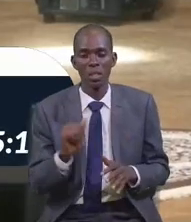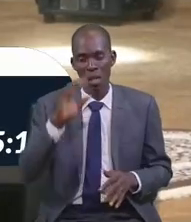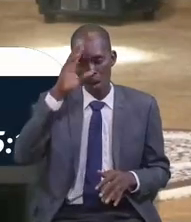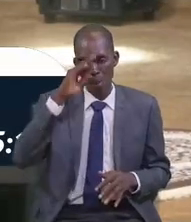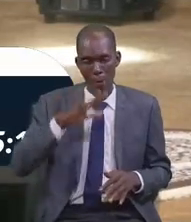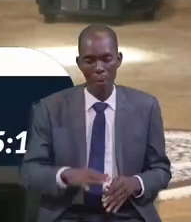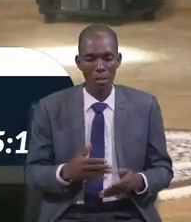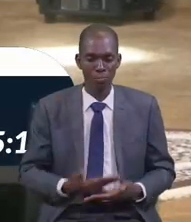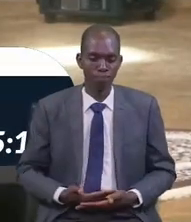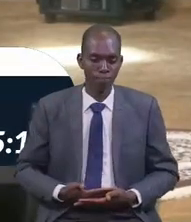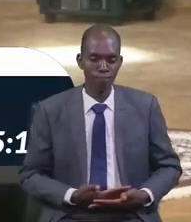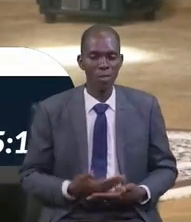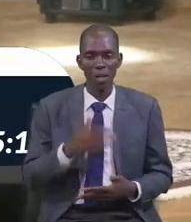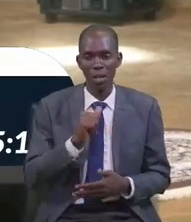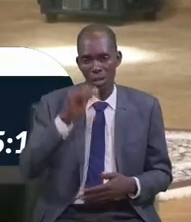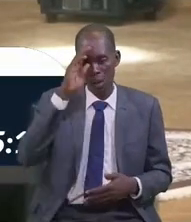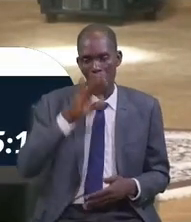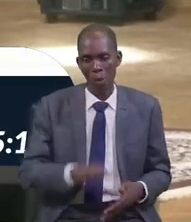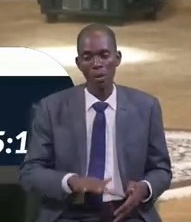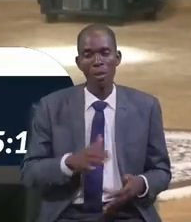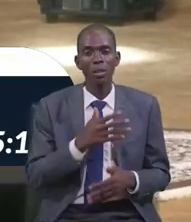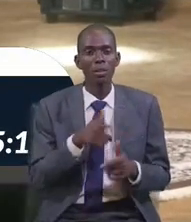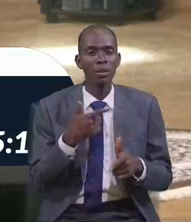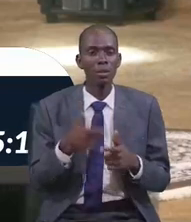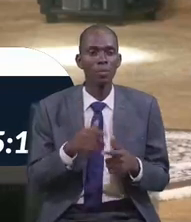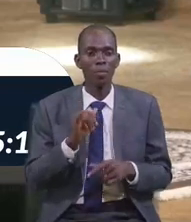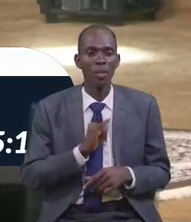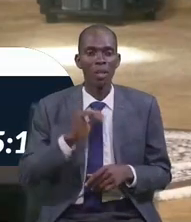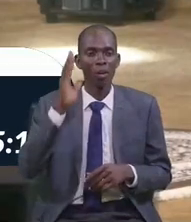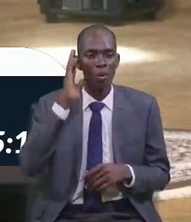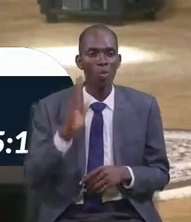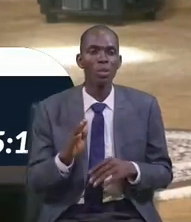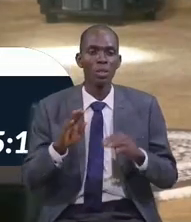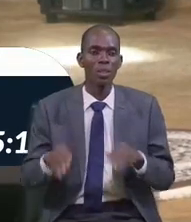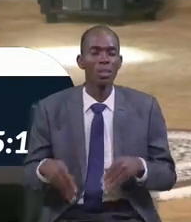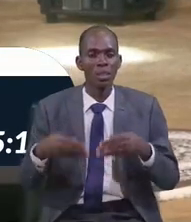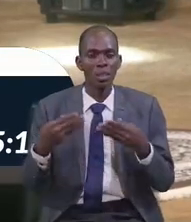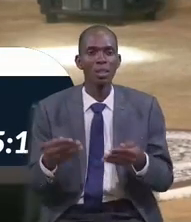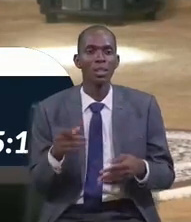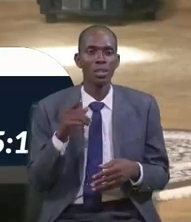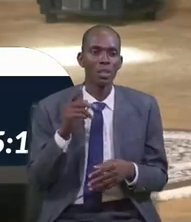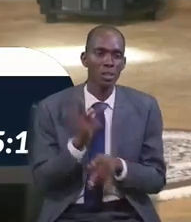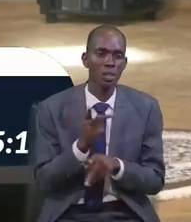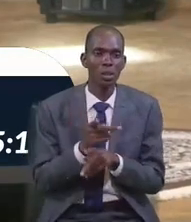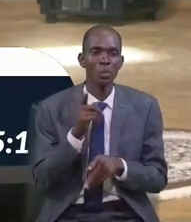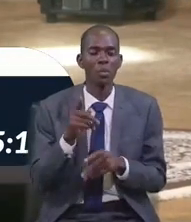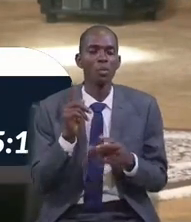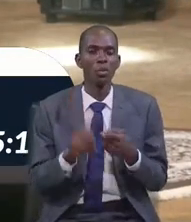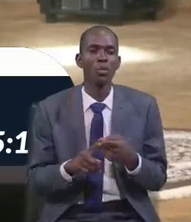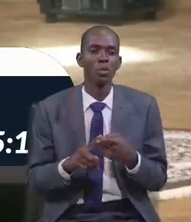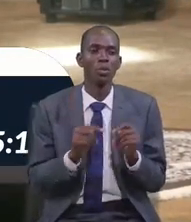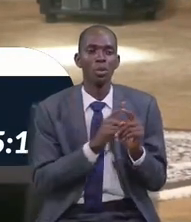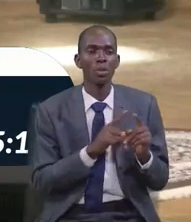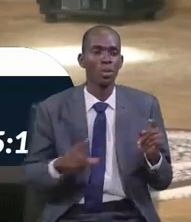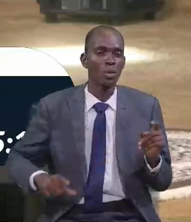un enfant mâle, un garçon, je le consacrerai à l'Éternel pour tous les jours